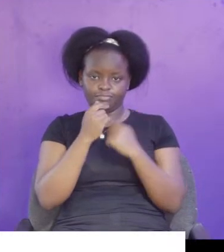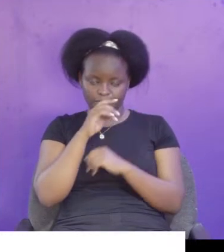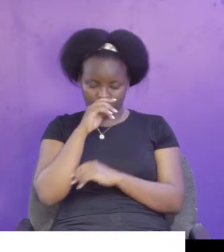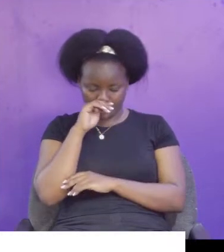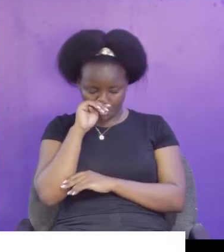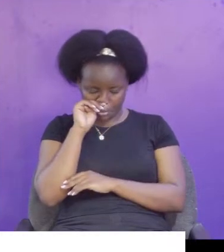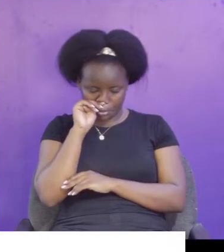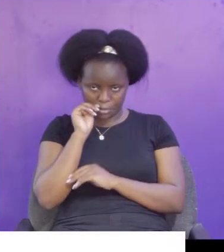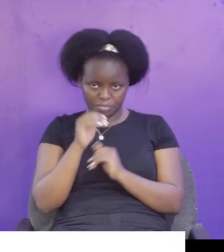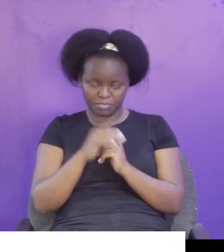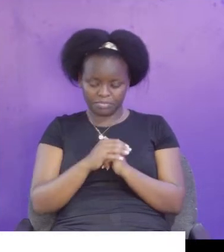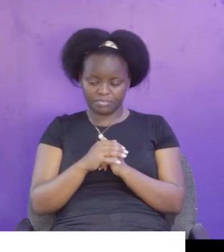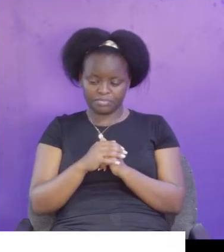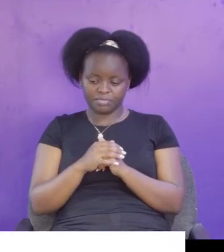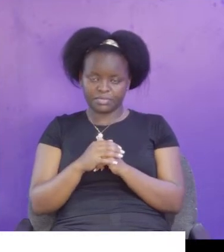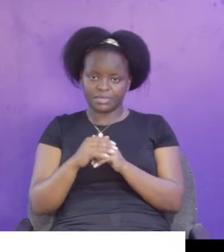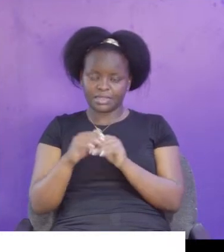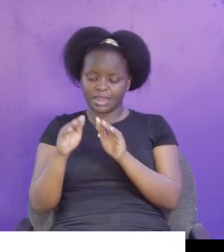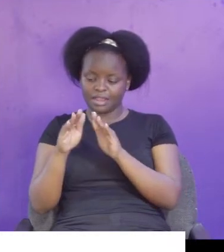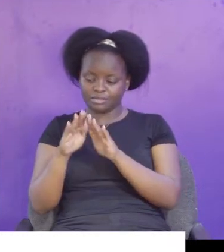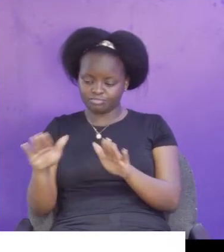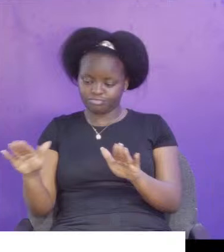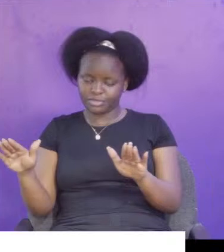akulaze na amani na wenzako,